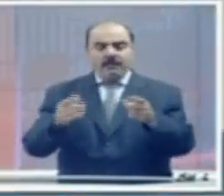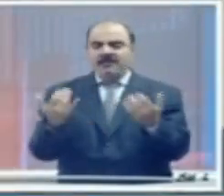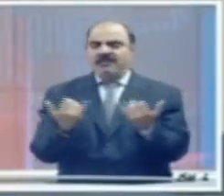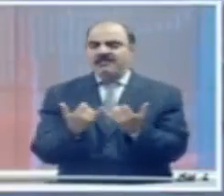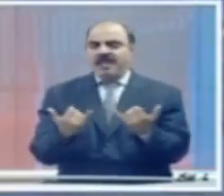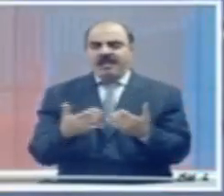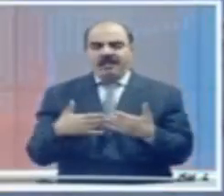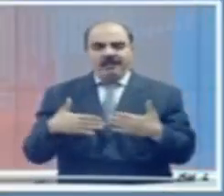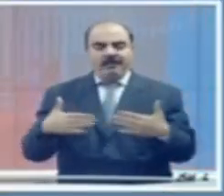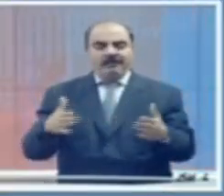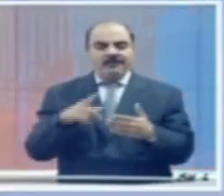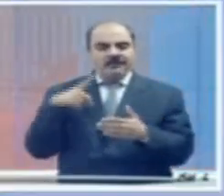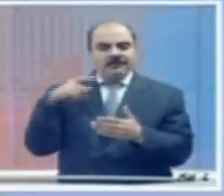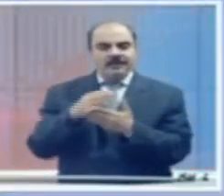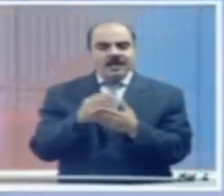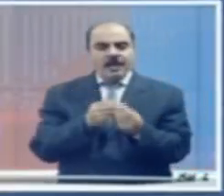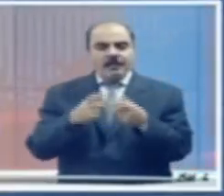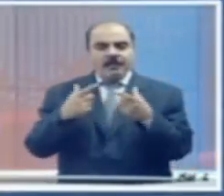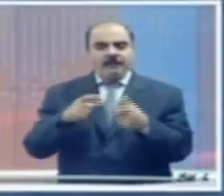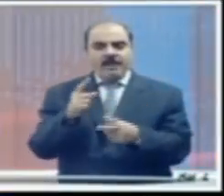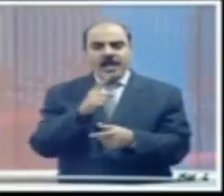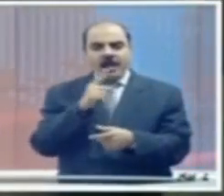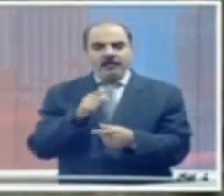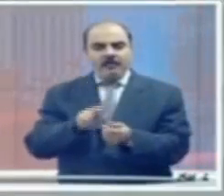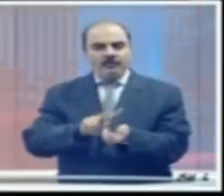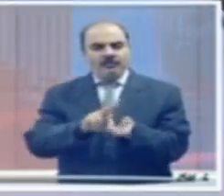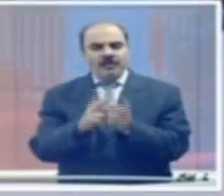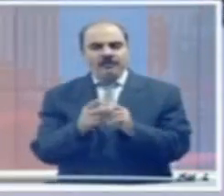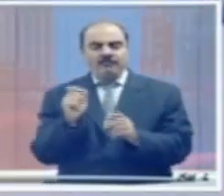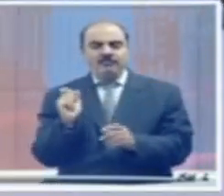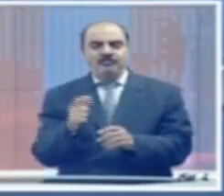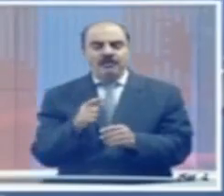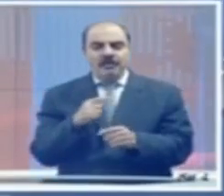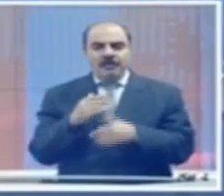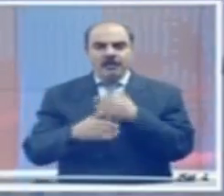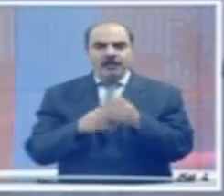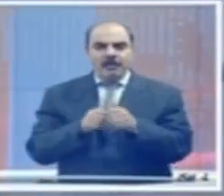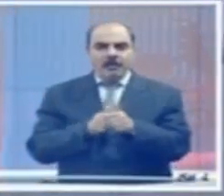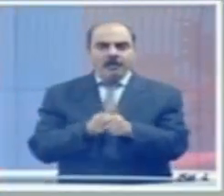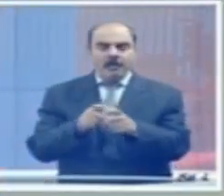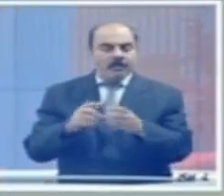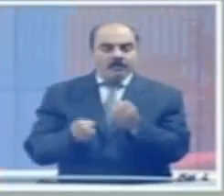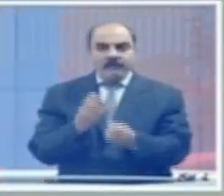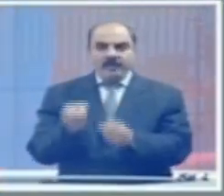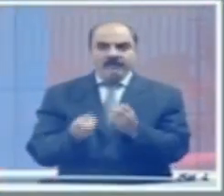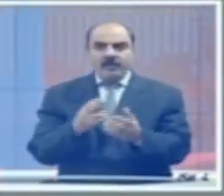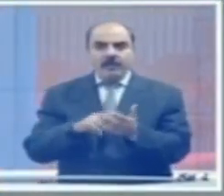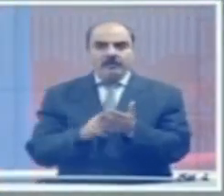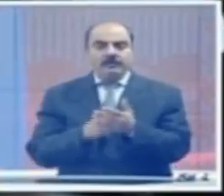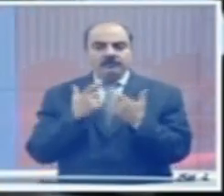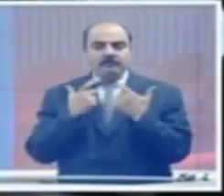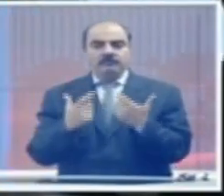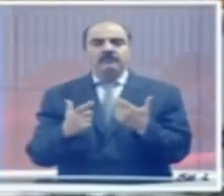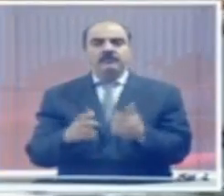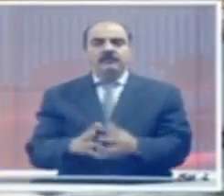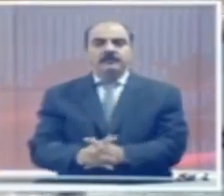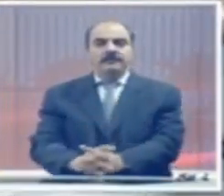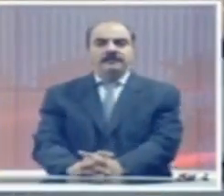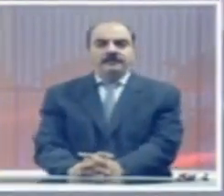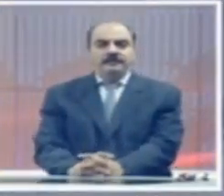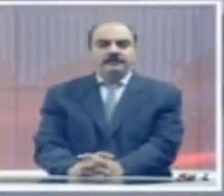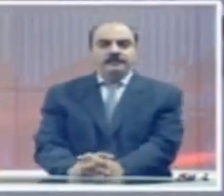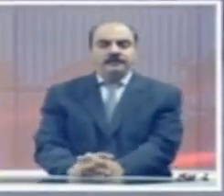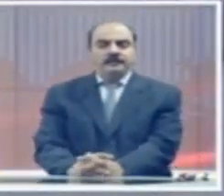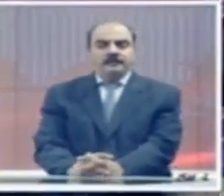خاصة في ظل ما تشهده الساحة الإقليمية والدولية من متغيرات سريعة ومتلاحقة.